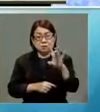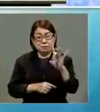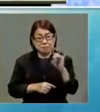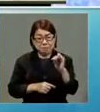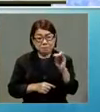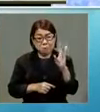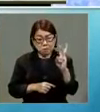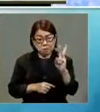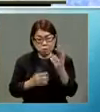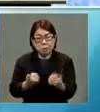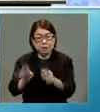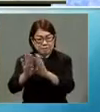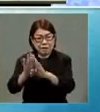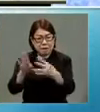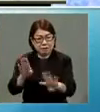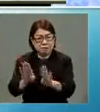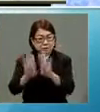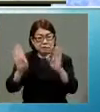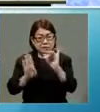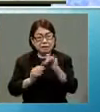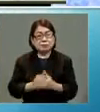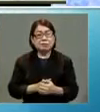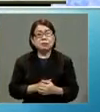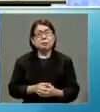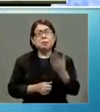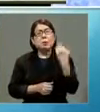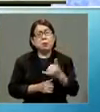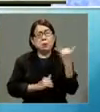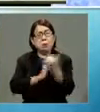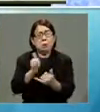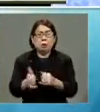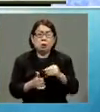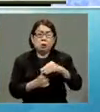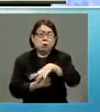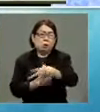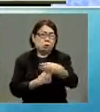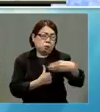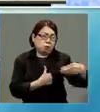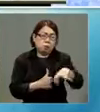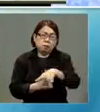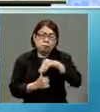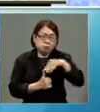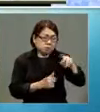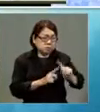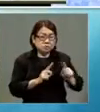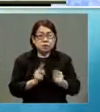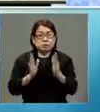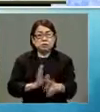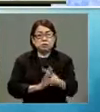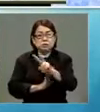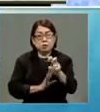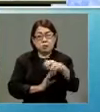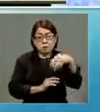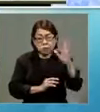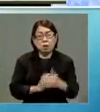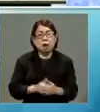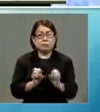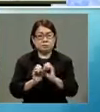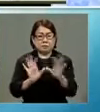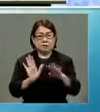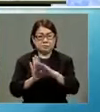ครับแต่ว่าจากตอนนั้นก็ทำให้มีคนประมาณ276คนนะครับต้องมีผลยืนยันออกมาน